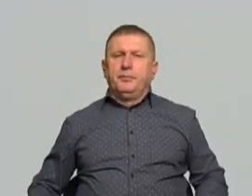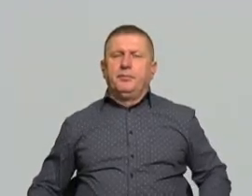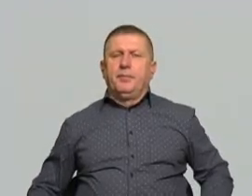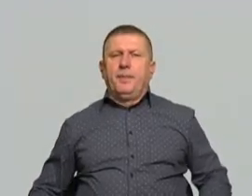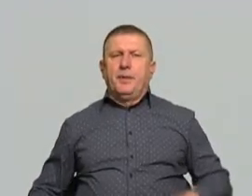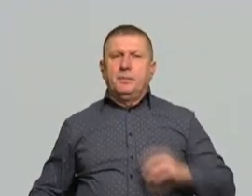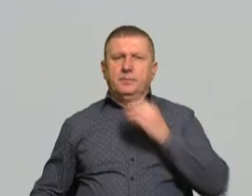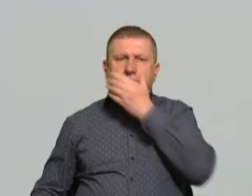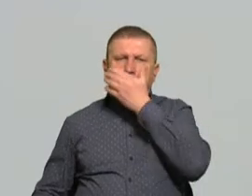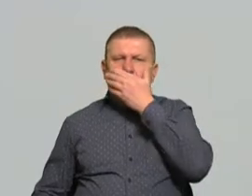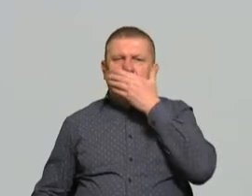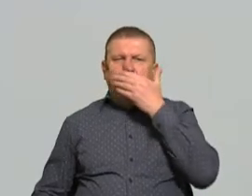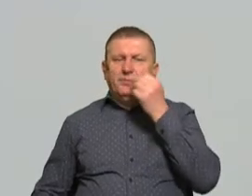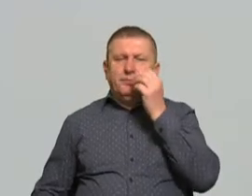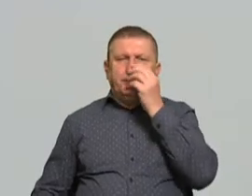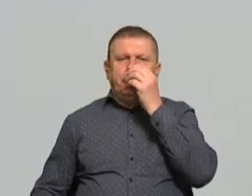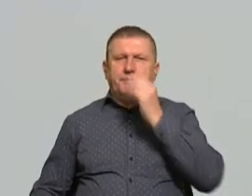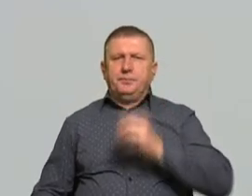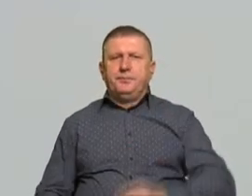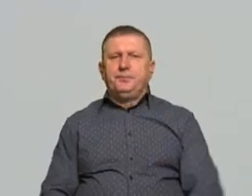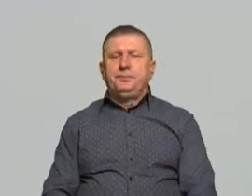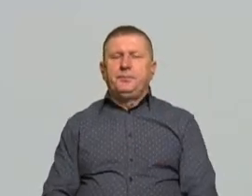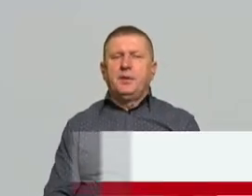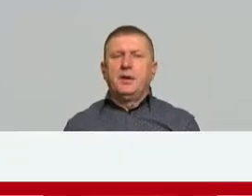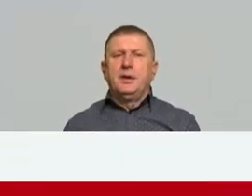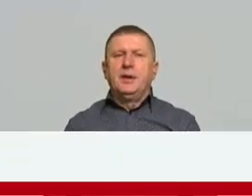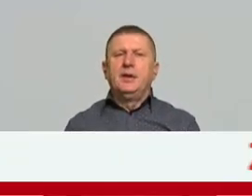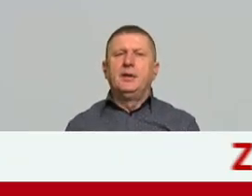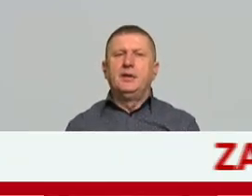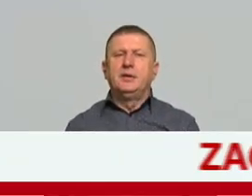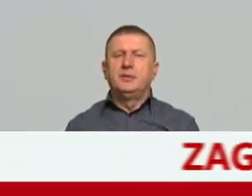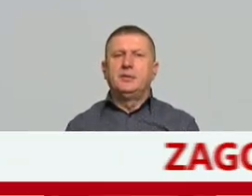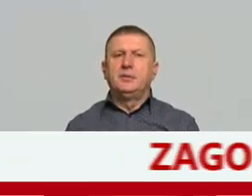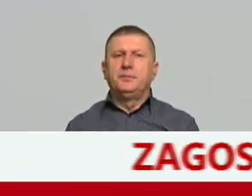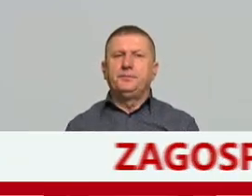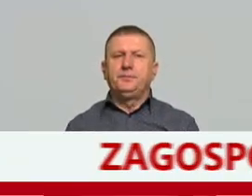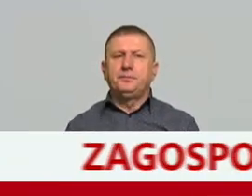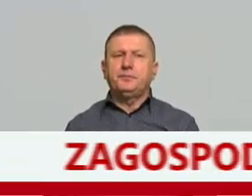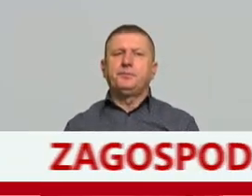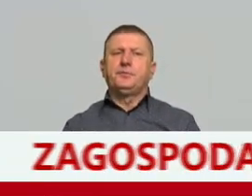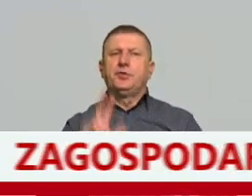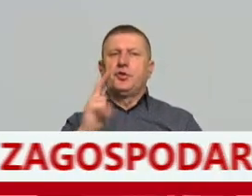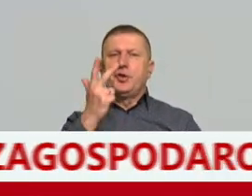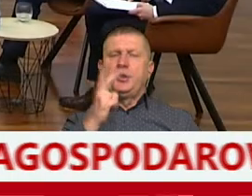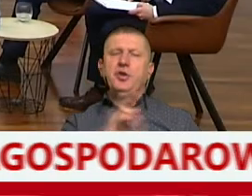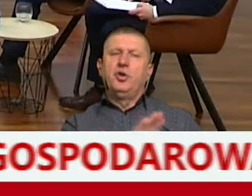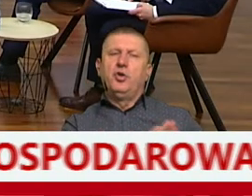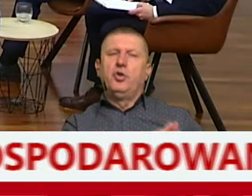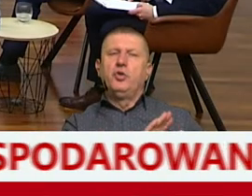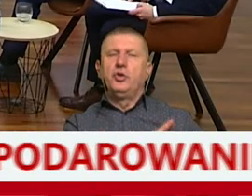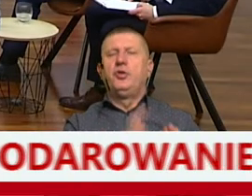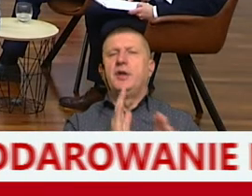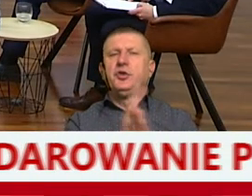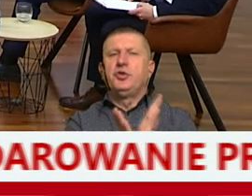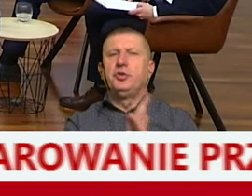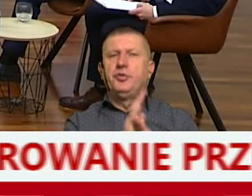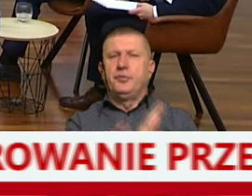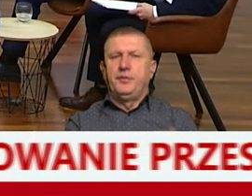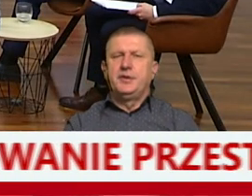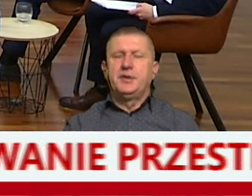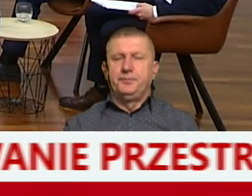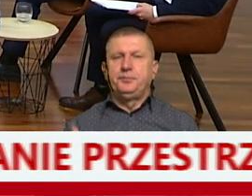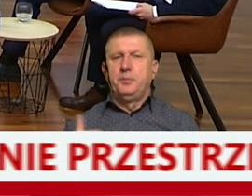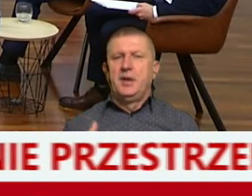trzeci dotyczy zagospodarowania przestrzennego i ochrony środowiska. Pytanie zadaje redaktor Mateusz Pietrzak, Bielsko Info, Bielsko